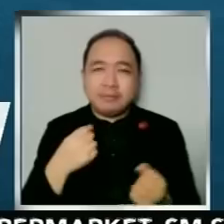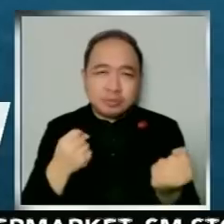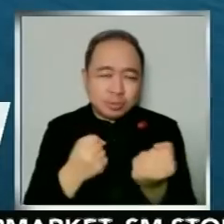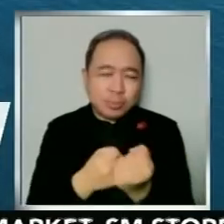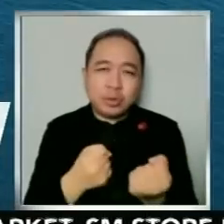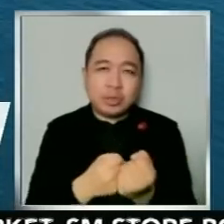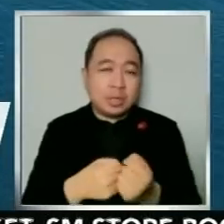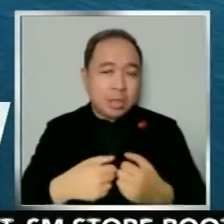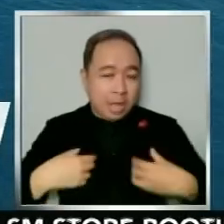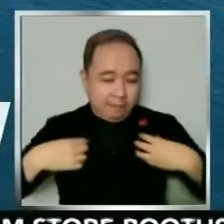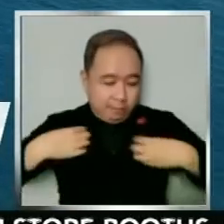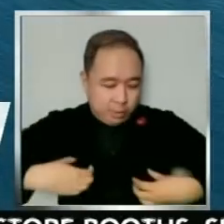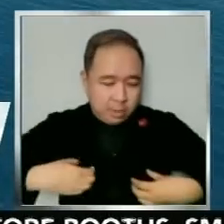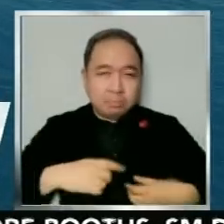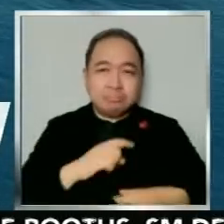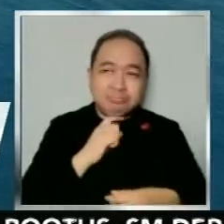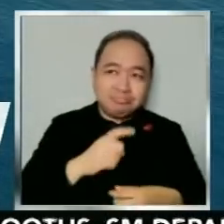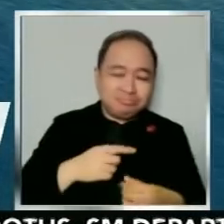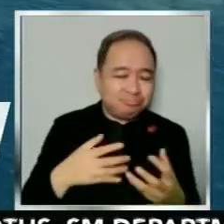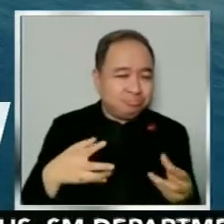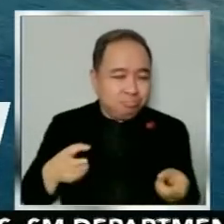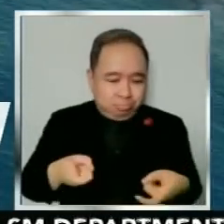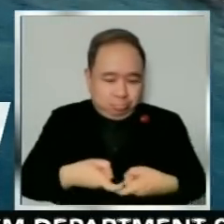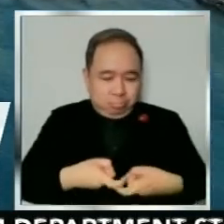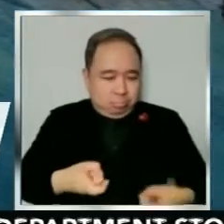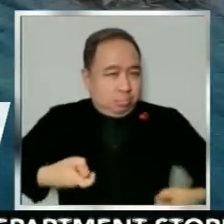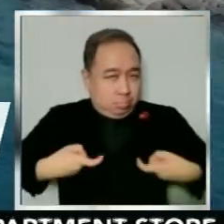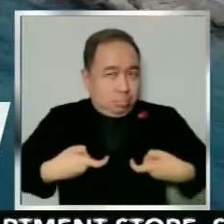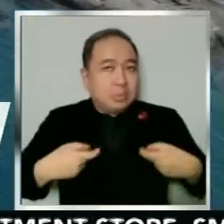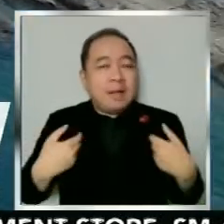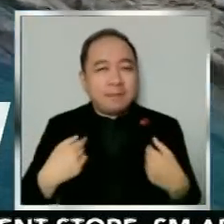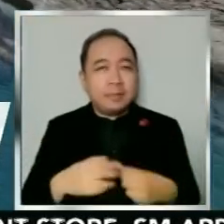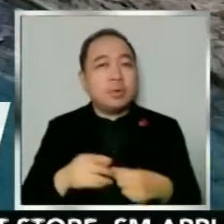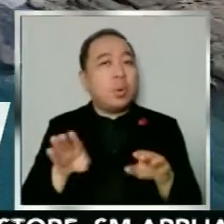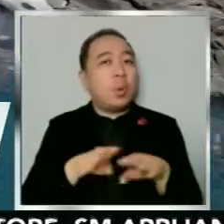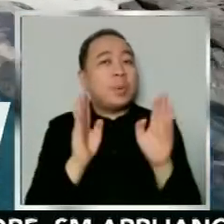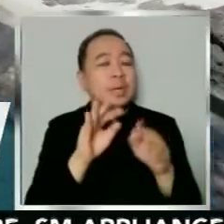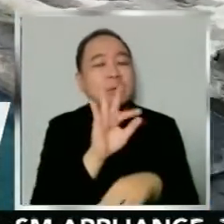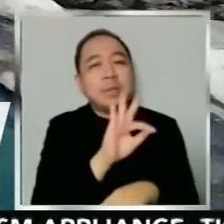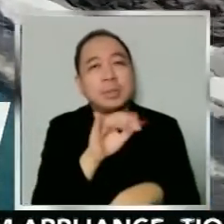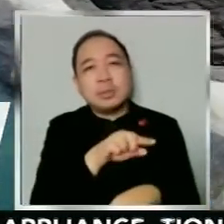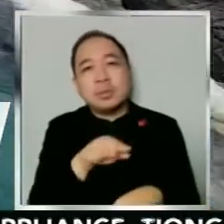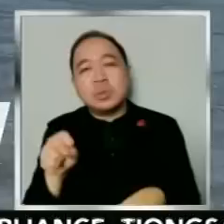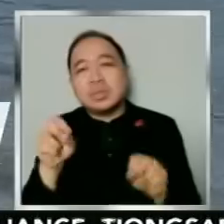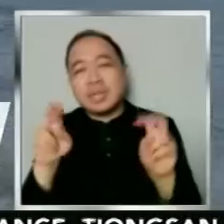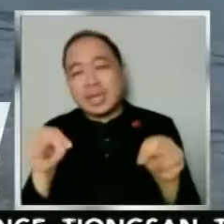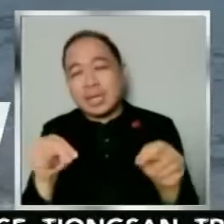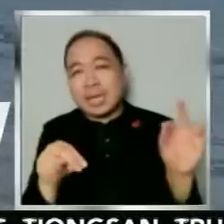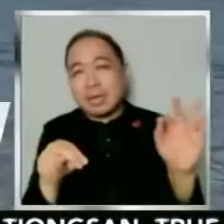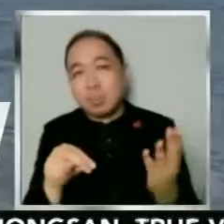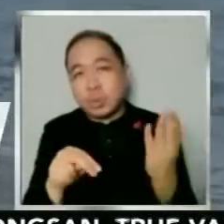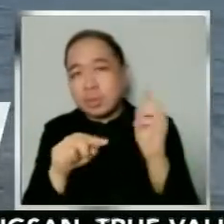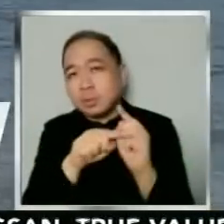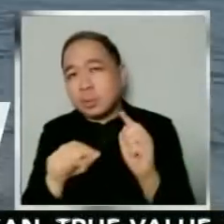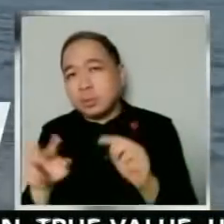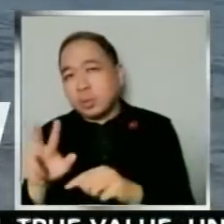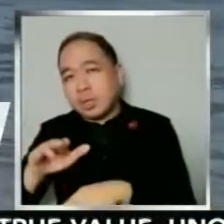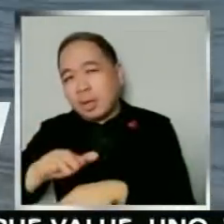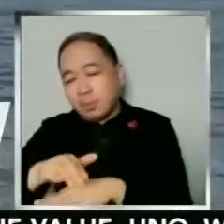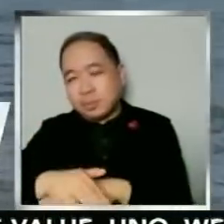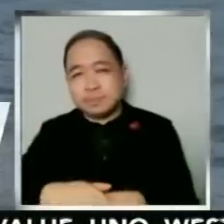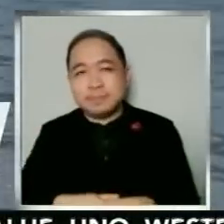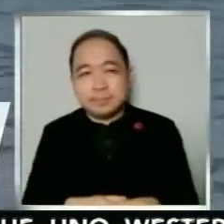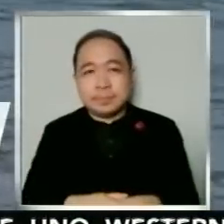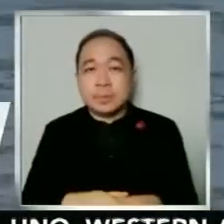trolley. Bukas sa Malahog zipline tuwing Biyernes hanggang Linggo, alas 9 ng umaga hanggang alas 3 ng hapon. Ika nga ng mga